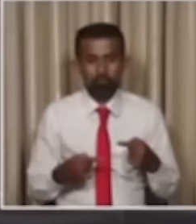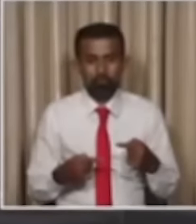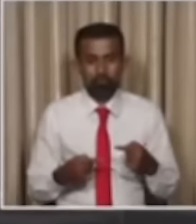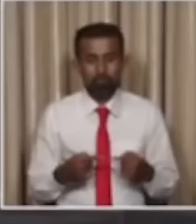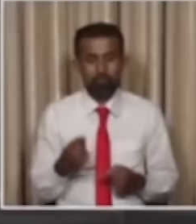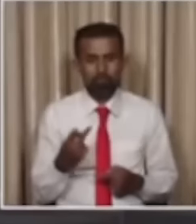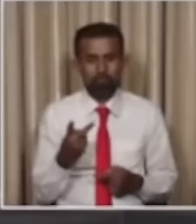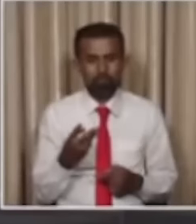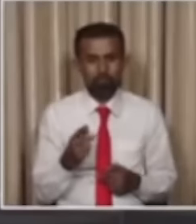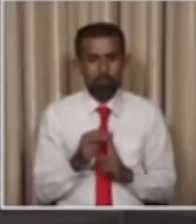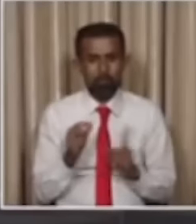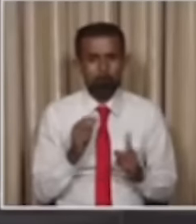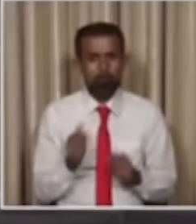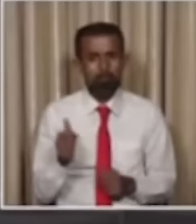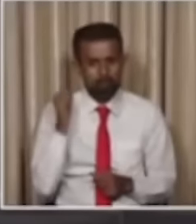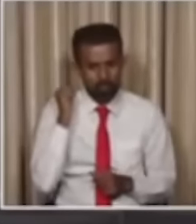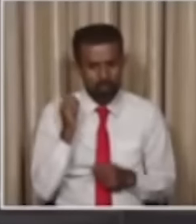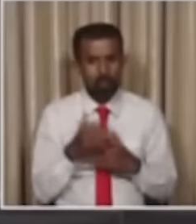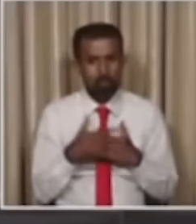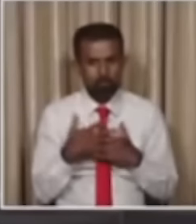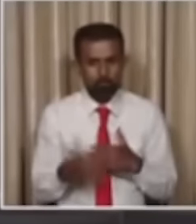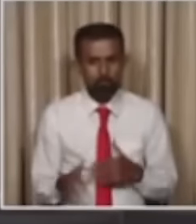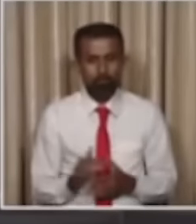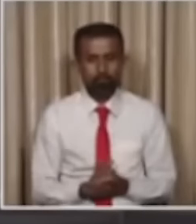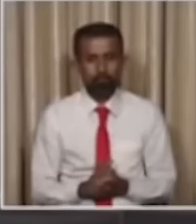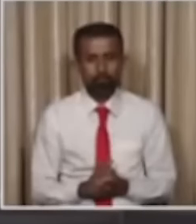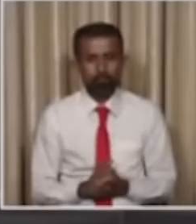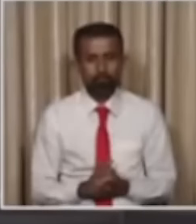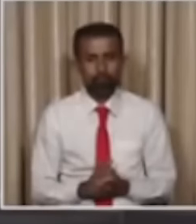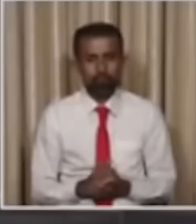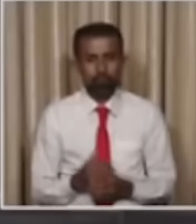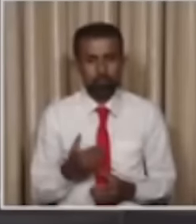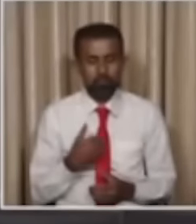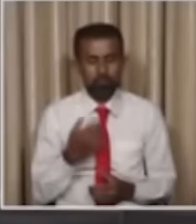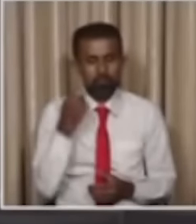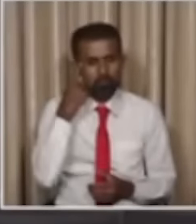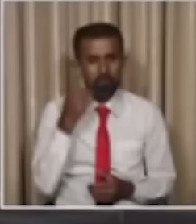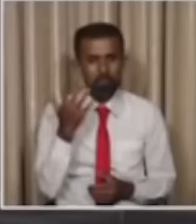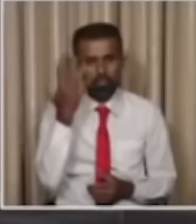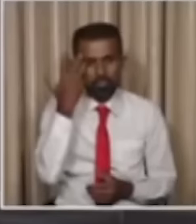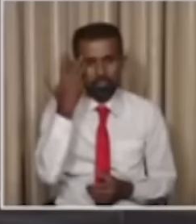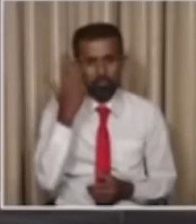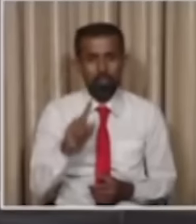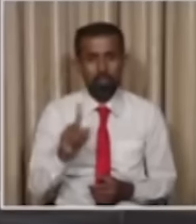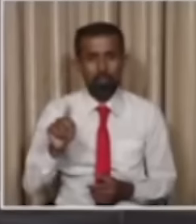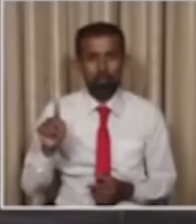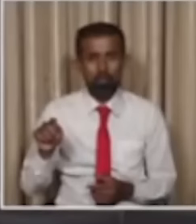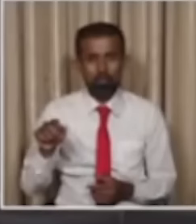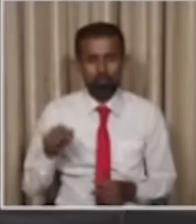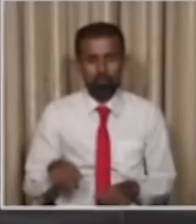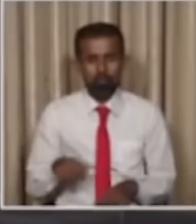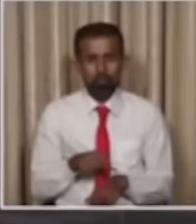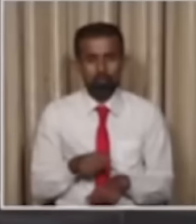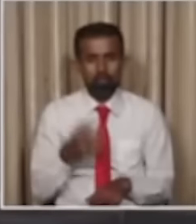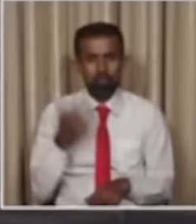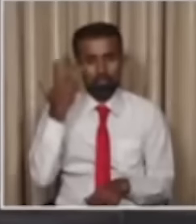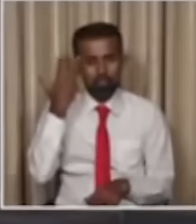කීපයක් මේ පාර්ලිමේන්තුවේ කරලා තියෙනවා. මං හිතන්නේ දින 11ක්, දැනට දින